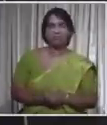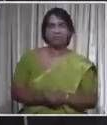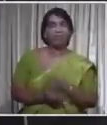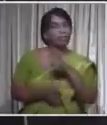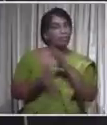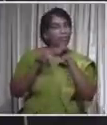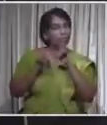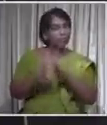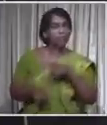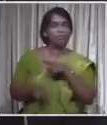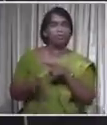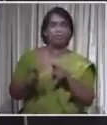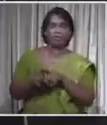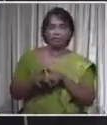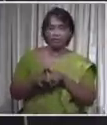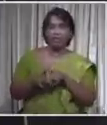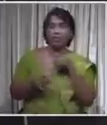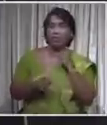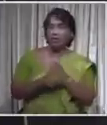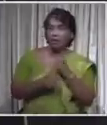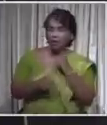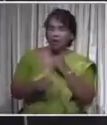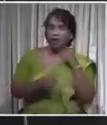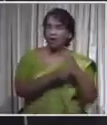මේ වගේ